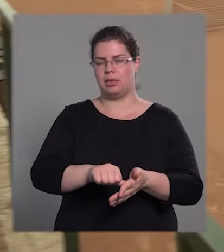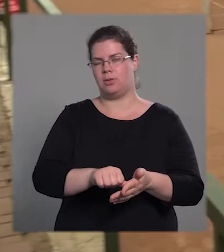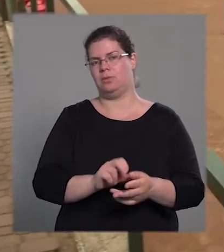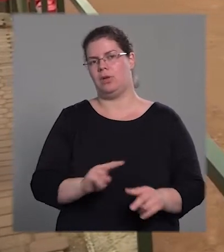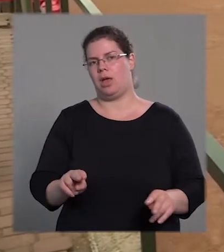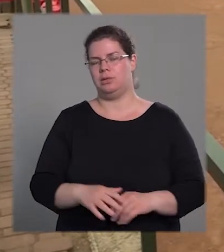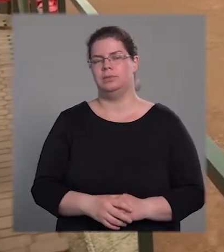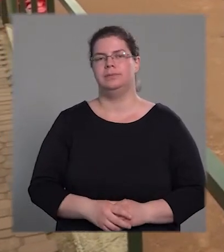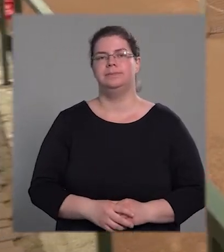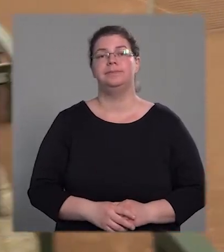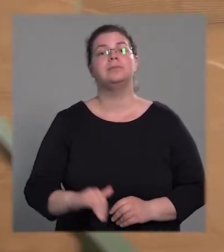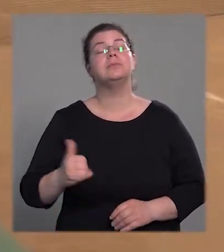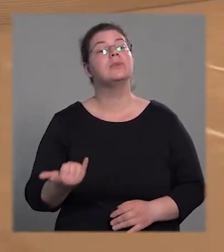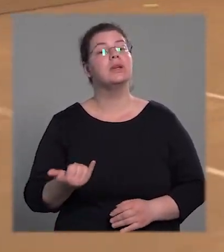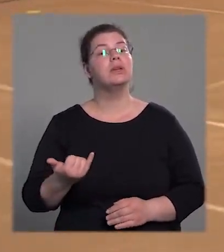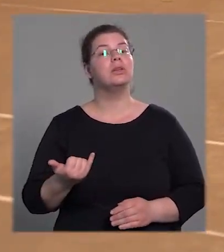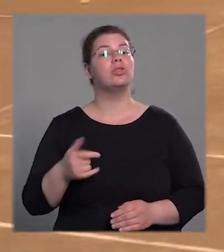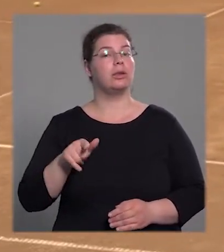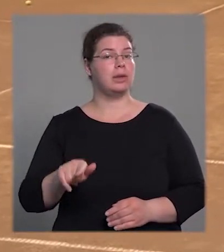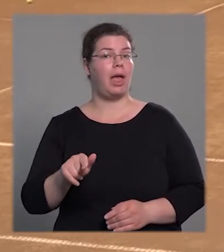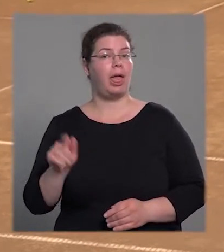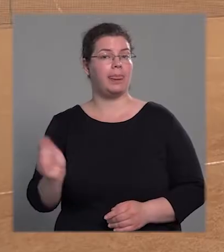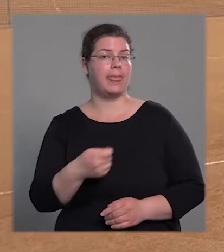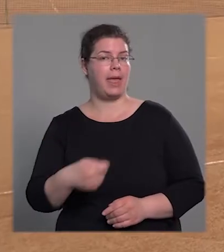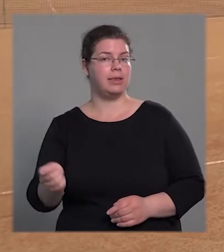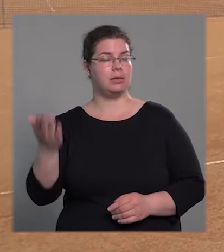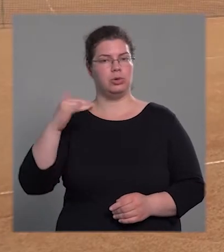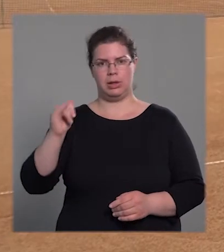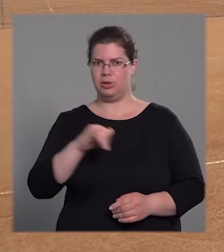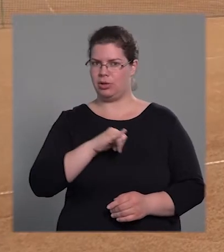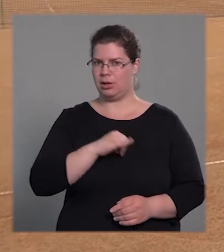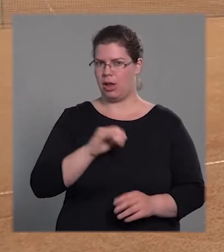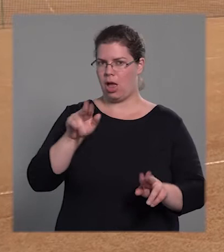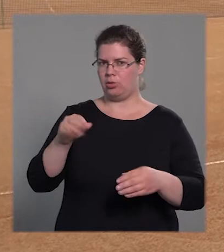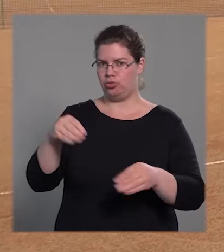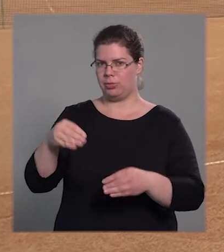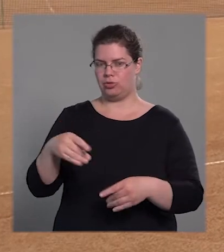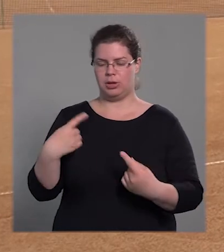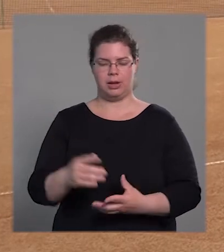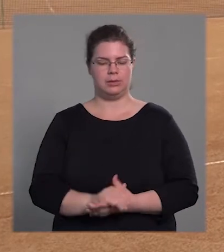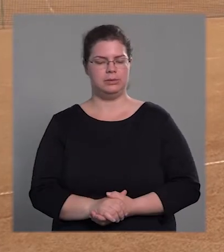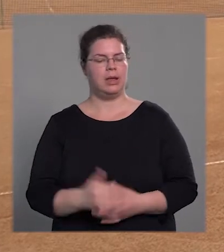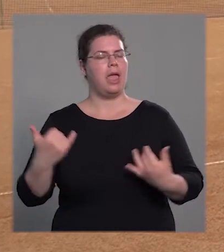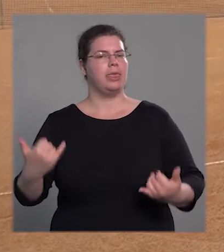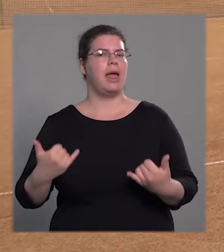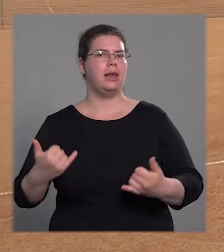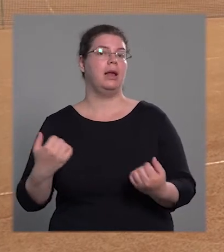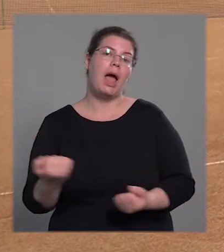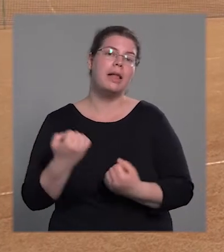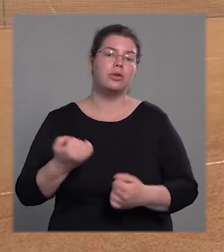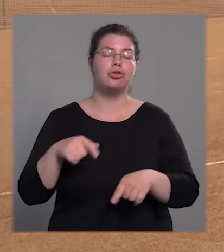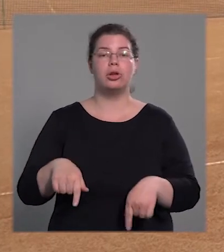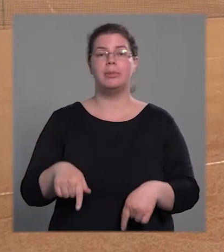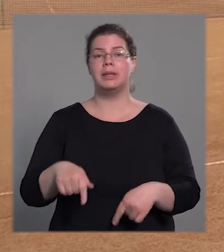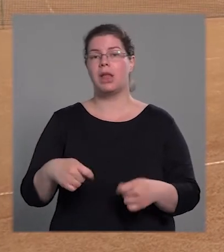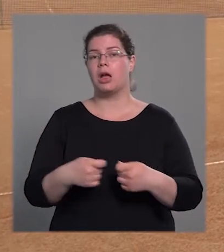pillanatban. És a te teniszmúltad is nagyon érdekel, még arról is mesélj nekünk. Hát jelenleg edzősködöm itt a